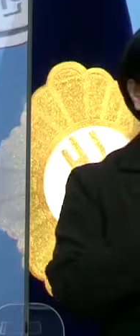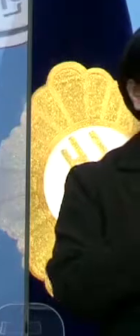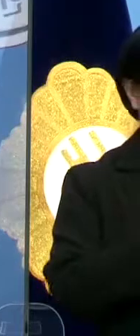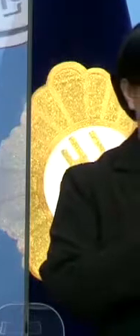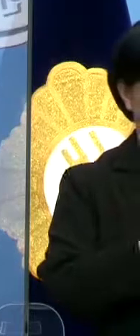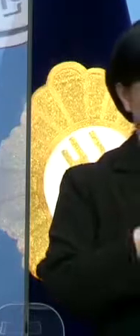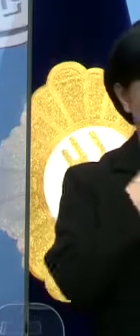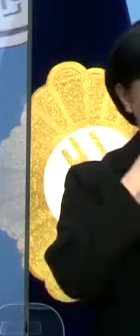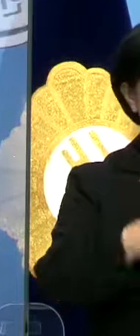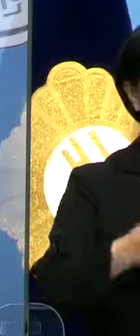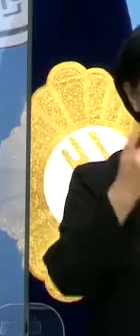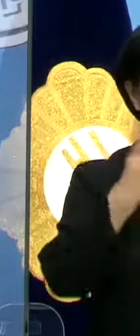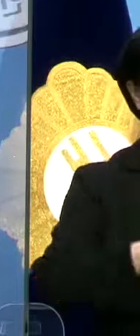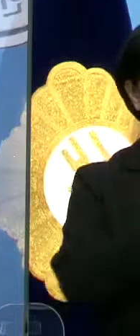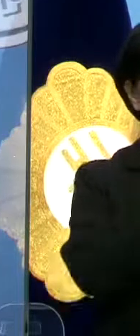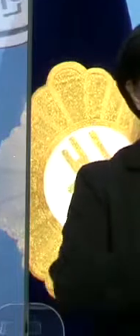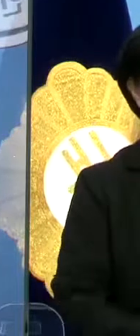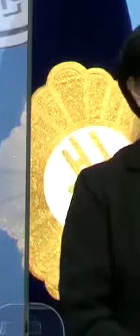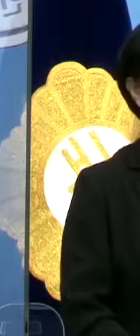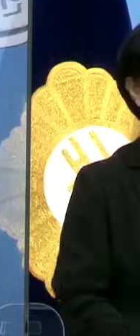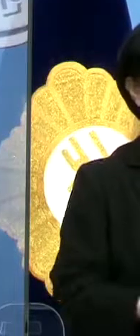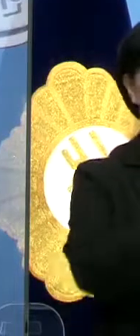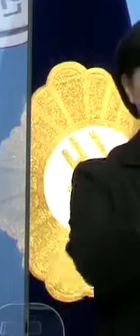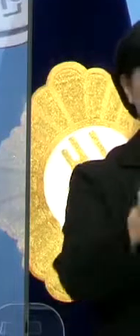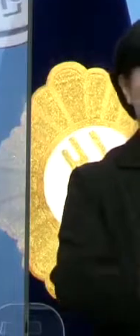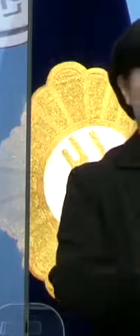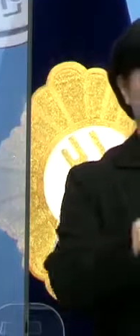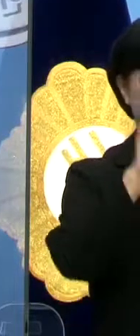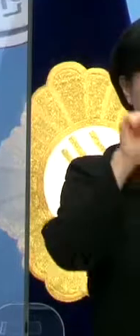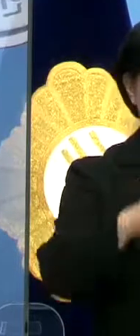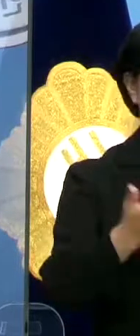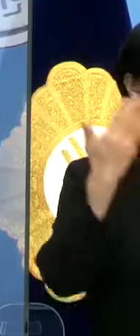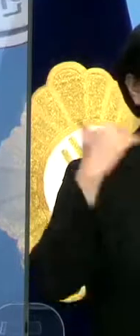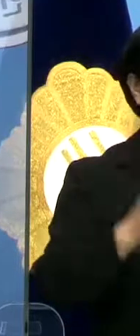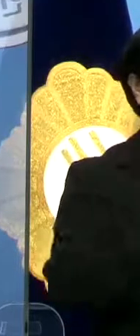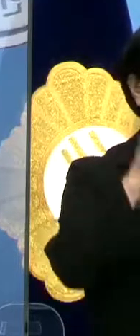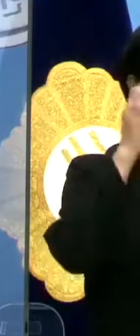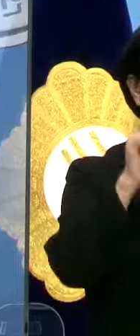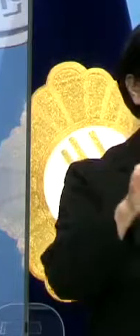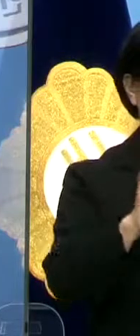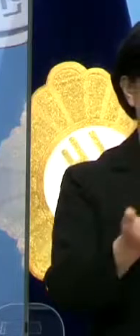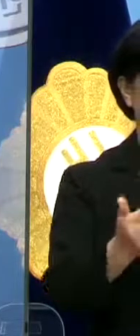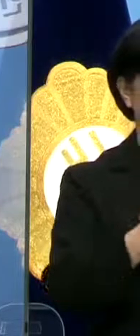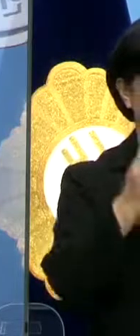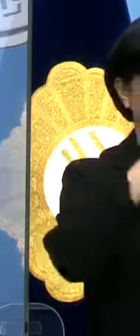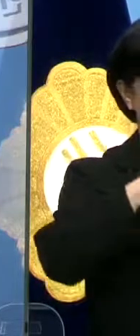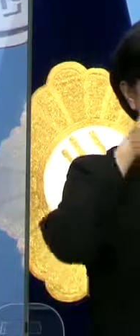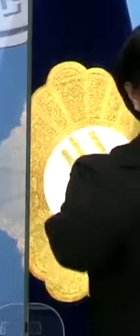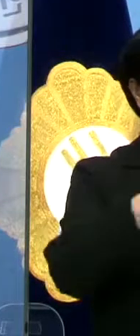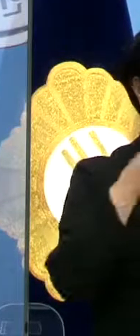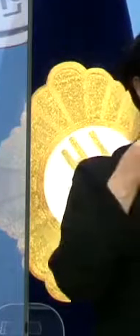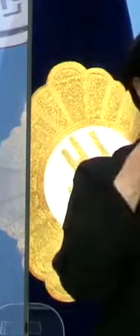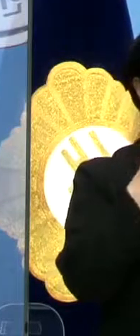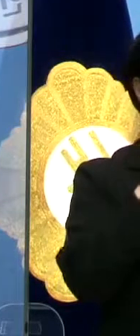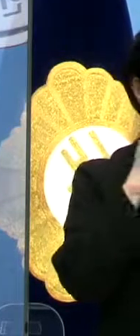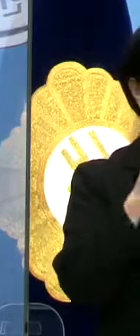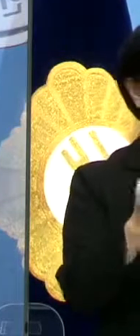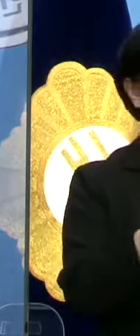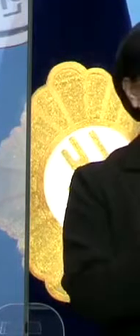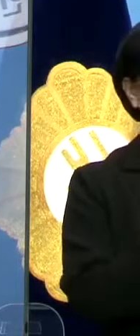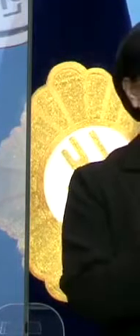얼마전 드러났습니다 지난 7월 박원순 전 서울시장의 상황으로 보궐선거가 확정된 지